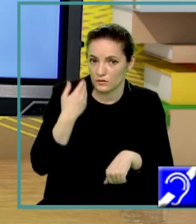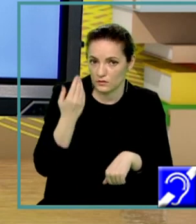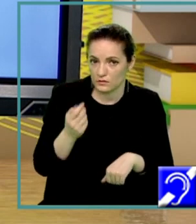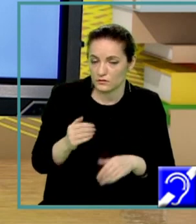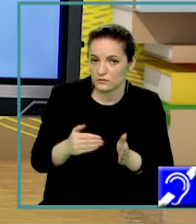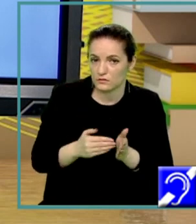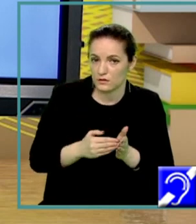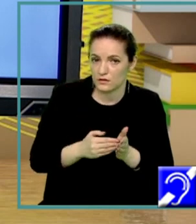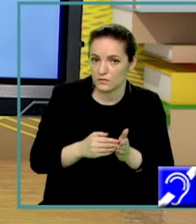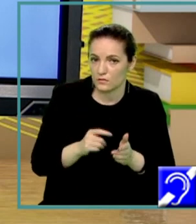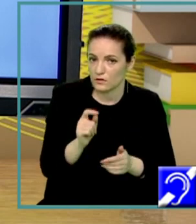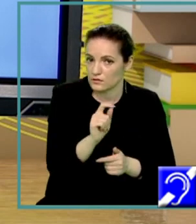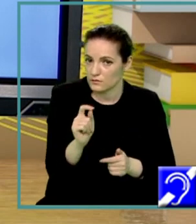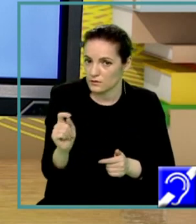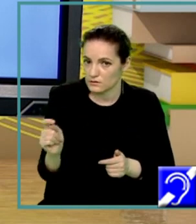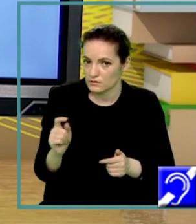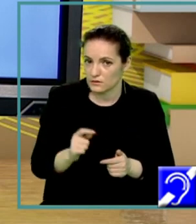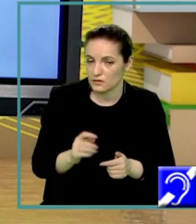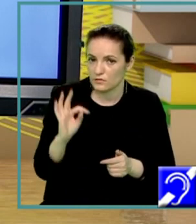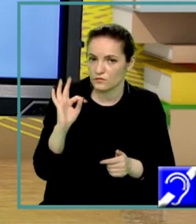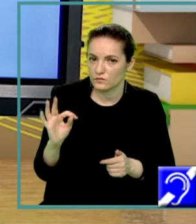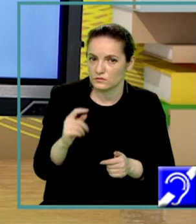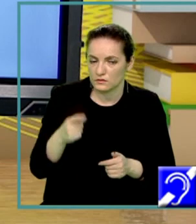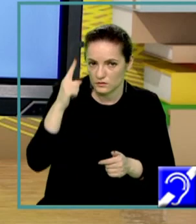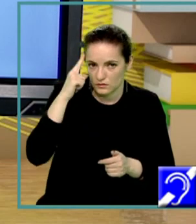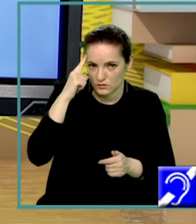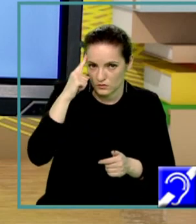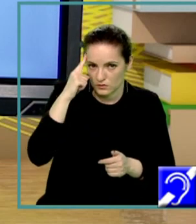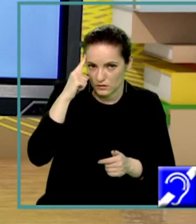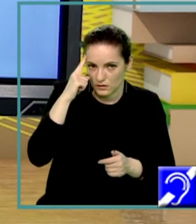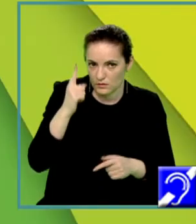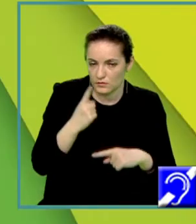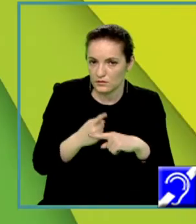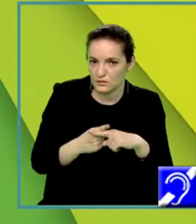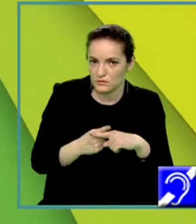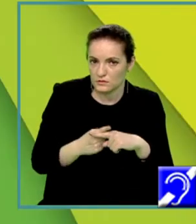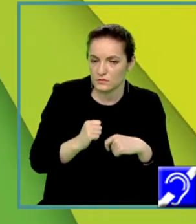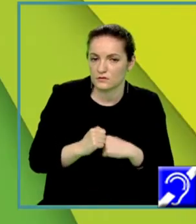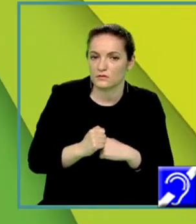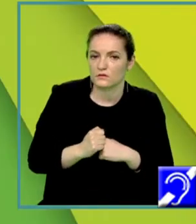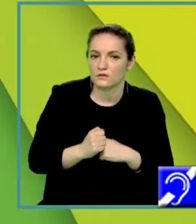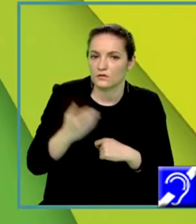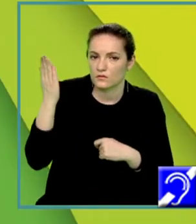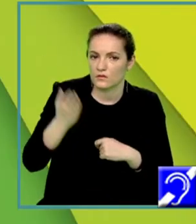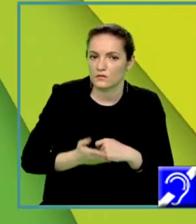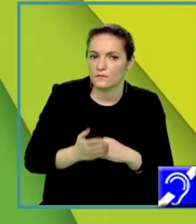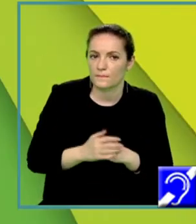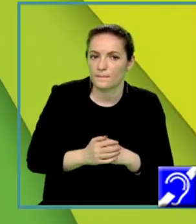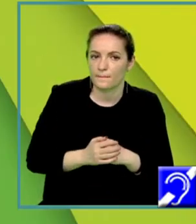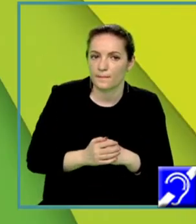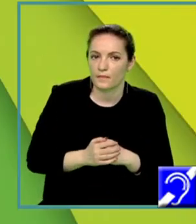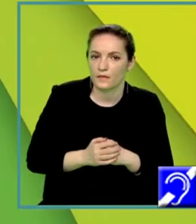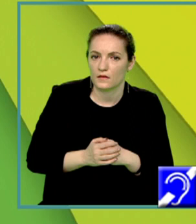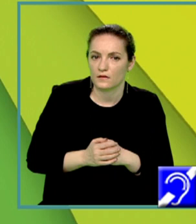reprezentăm grafic funcția la punctul B, deoarece vom ști deja intersecțiile cu axele de coordonate. Punctul A mare